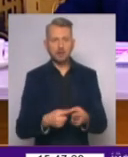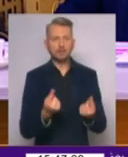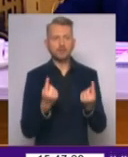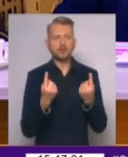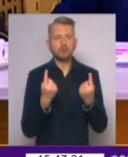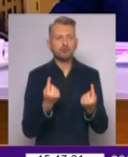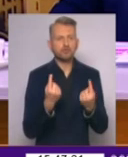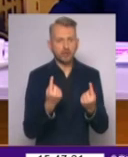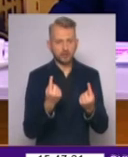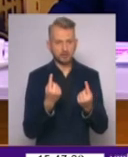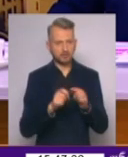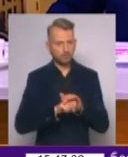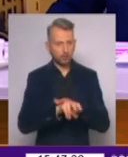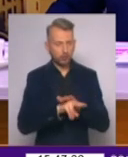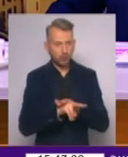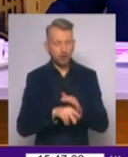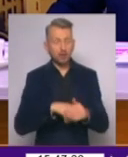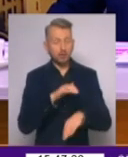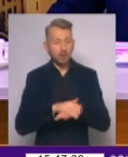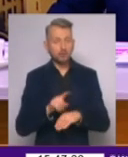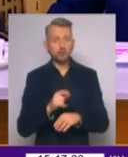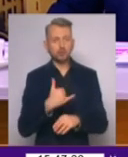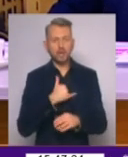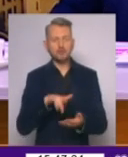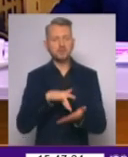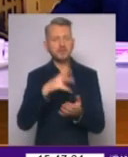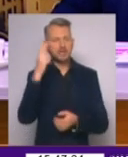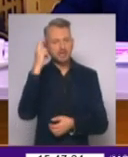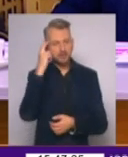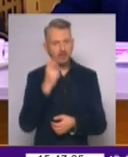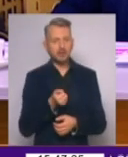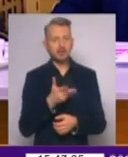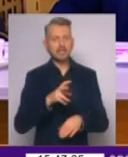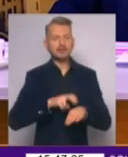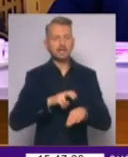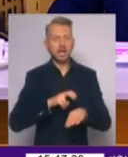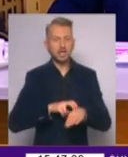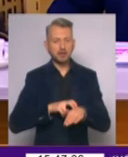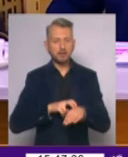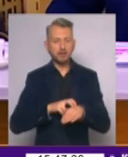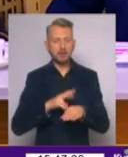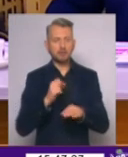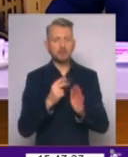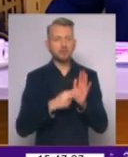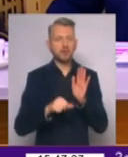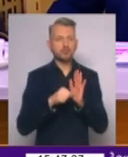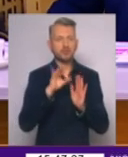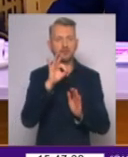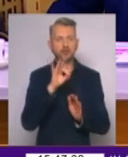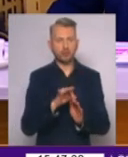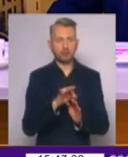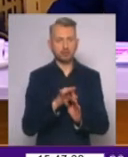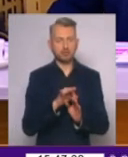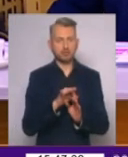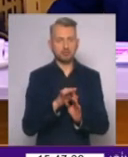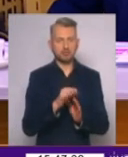Це є величезний відток. І ми констатуємо той факт, що у нас в місті Києві кількість лікарів тільки є на 76%